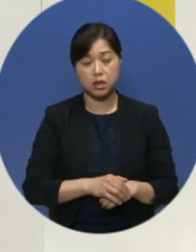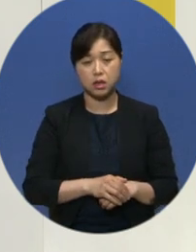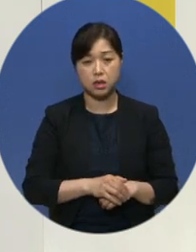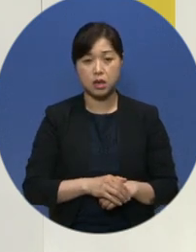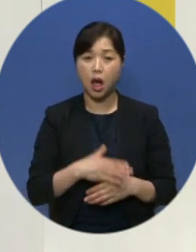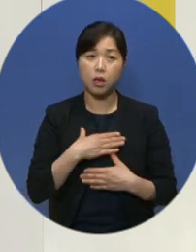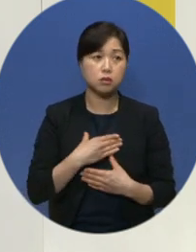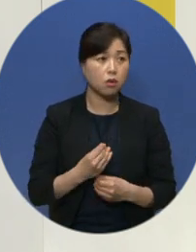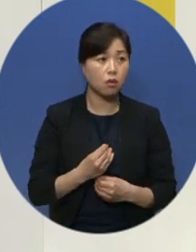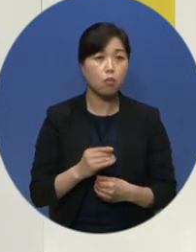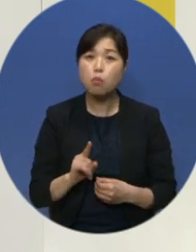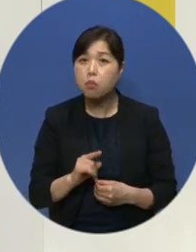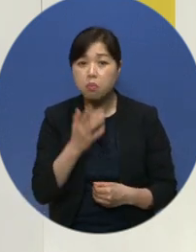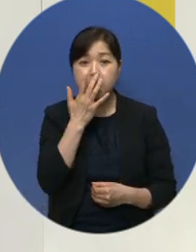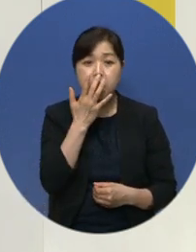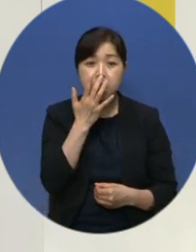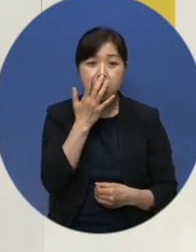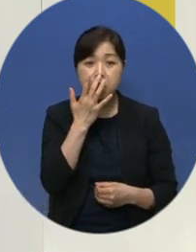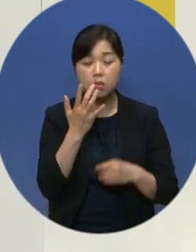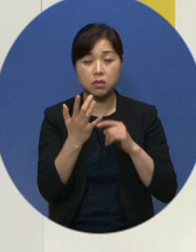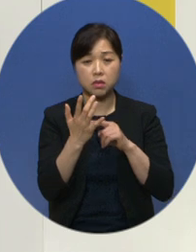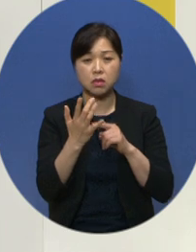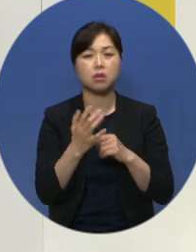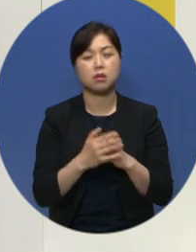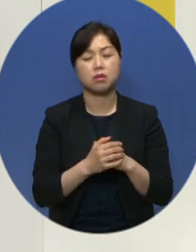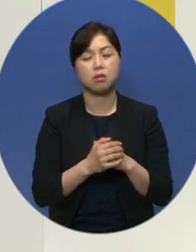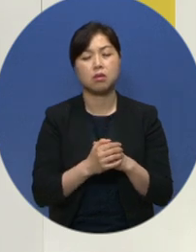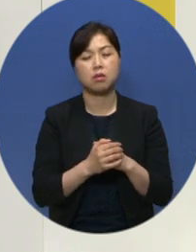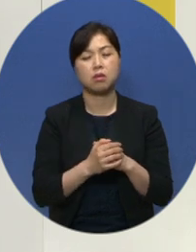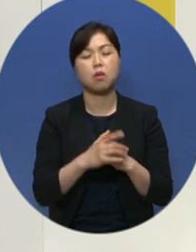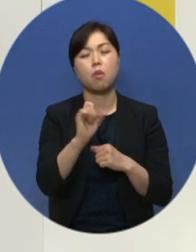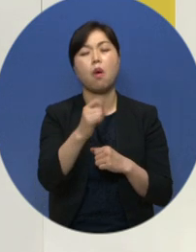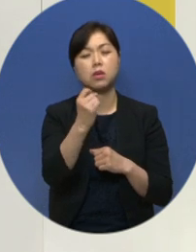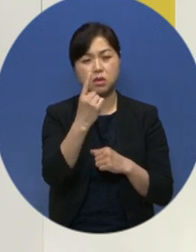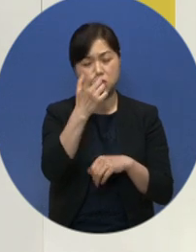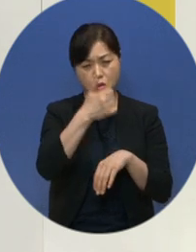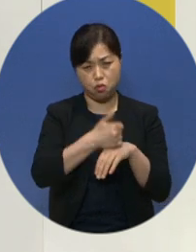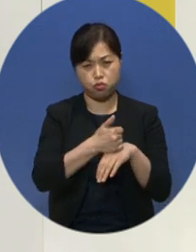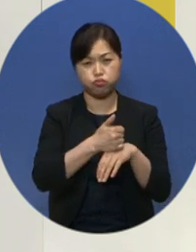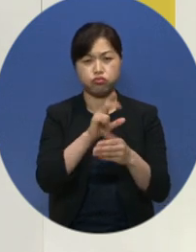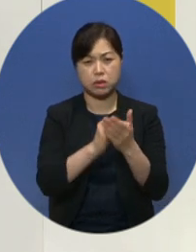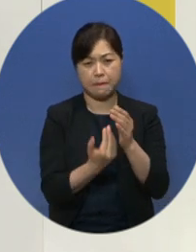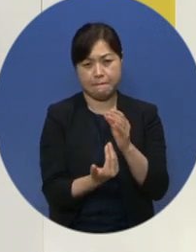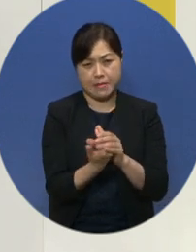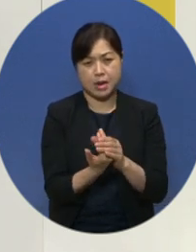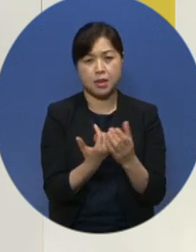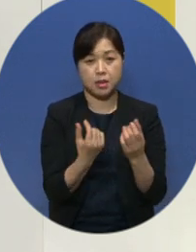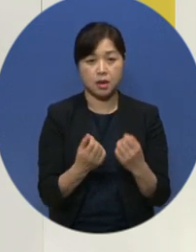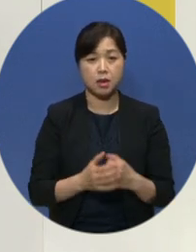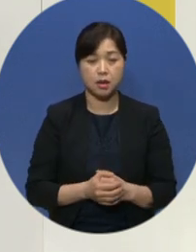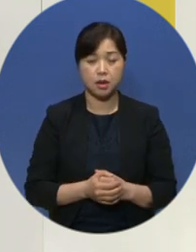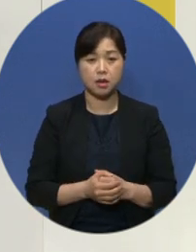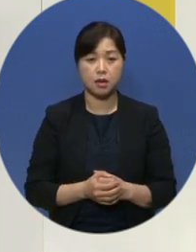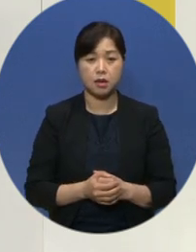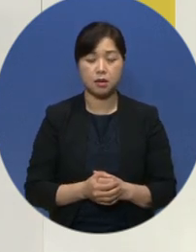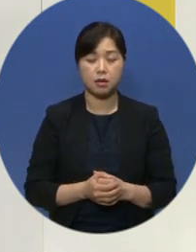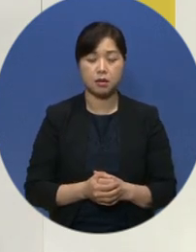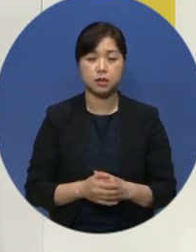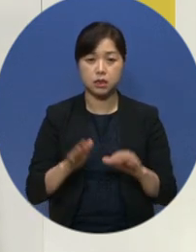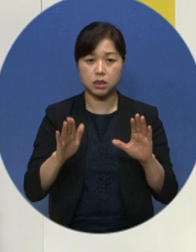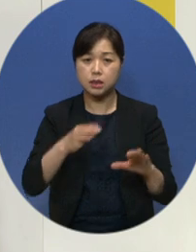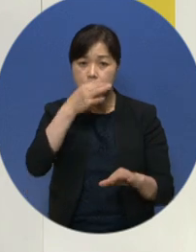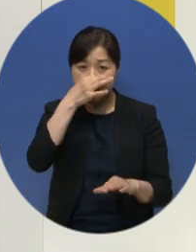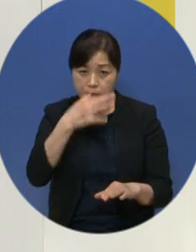이런데서 많이 온 것 같습니다 에서 우리가 그런 어떤 이런 이제 힘든 에